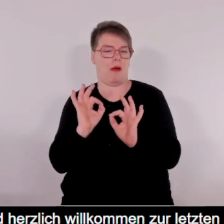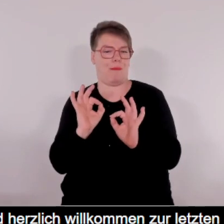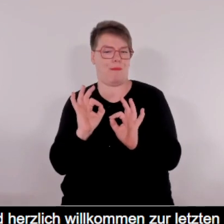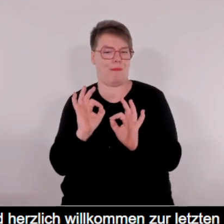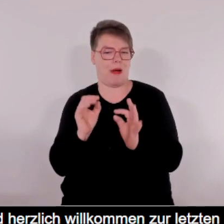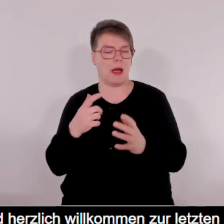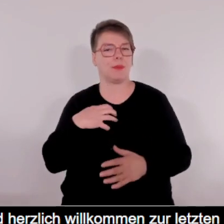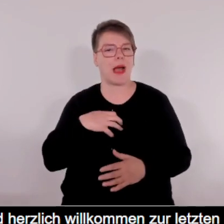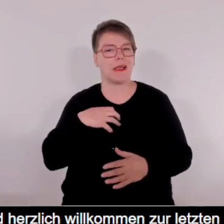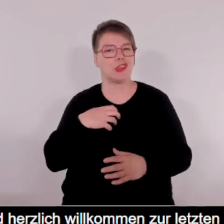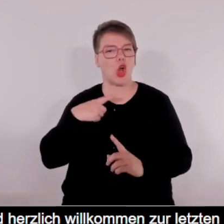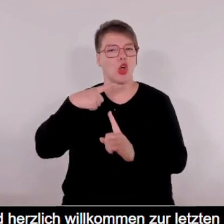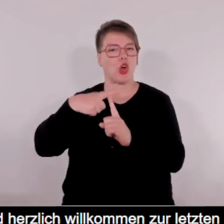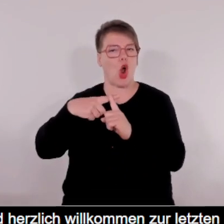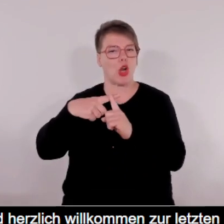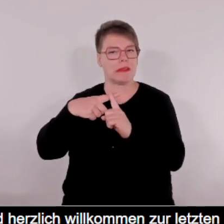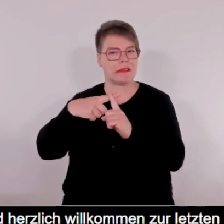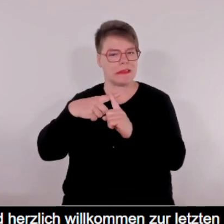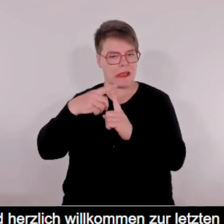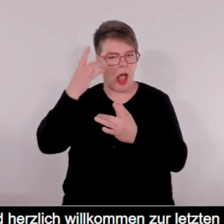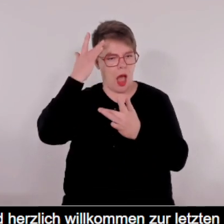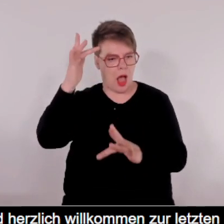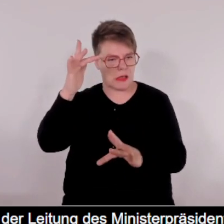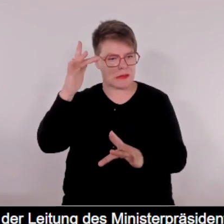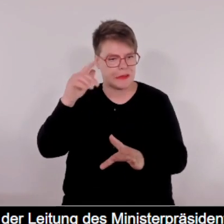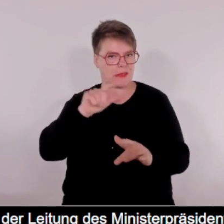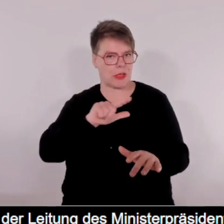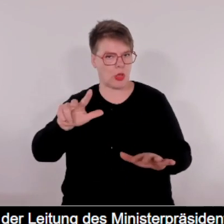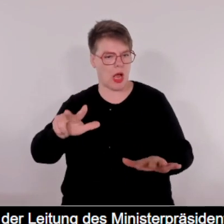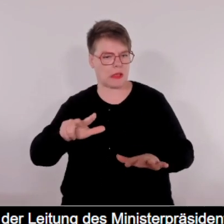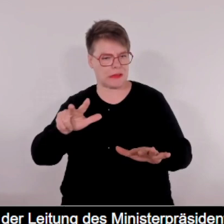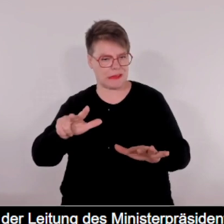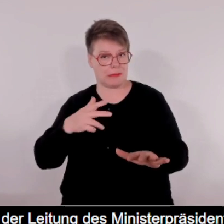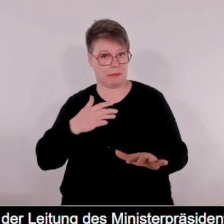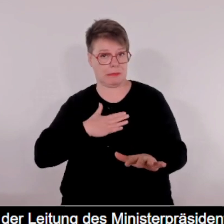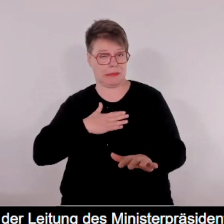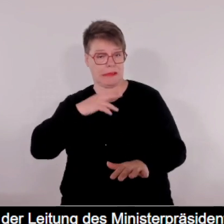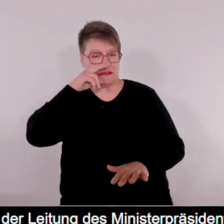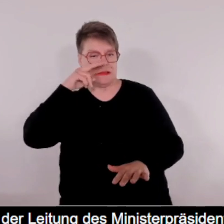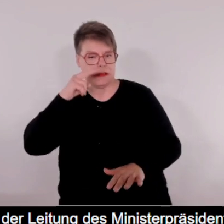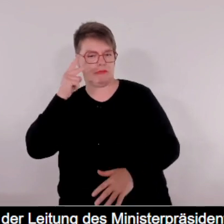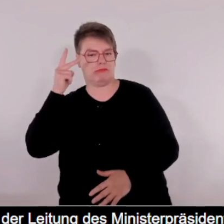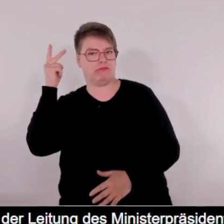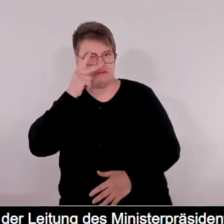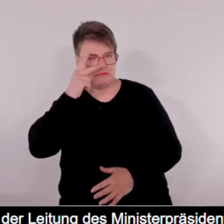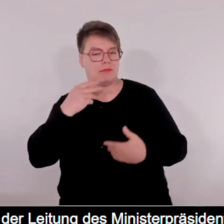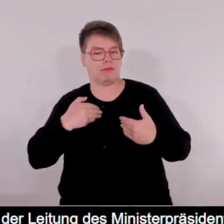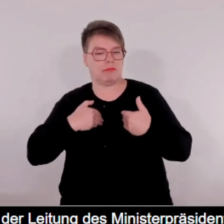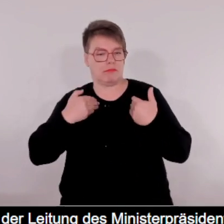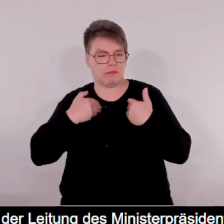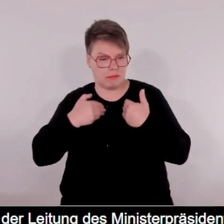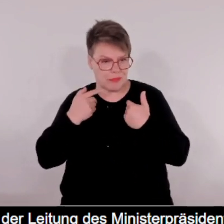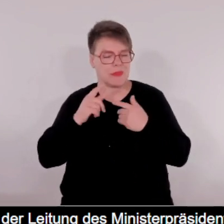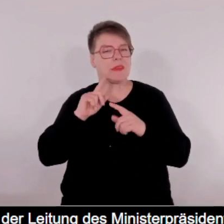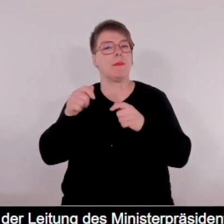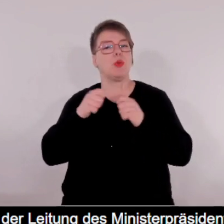die Entscheidung des Bayerischen Verwaltungsgerichtshofs bestätigt hat. Die Kläger hatten mit ihren